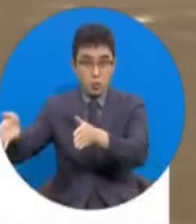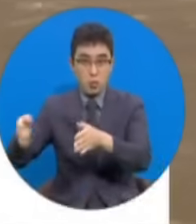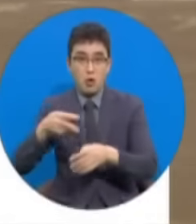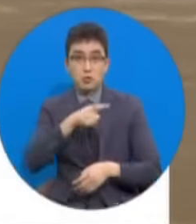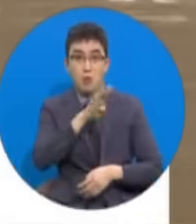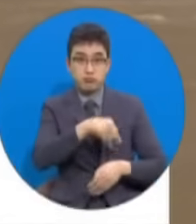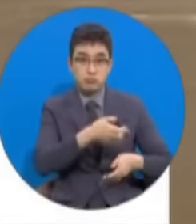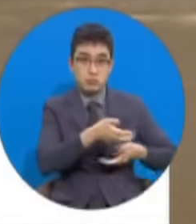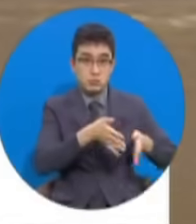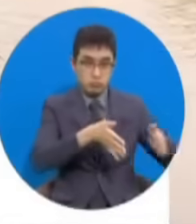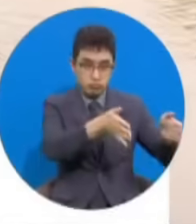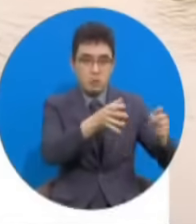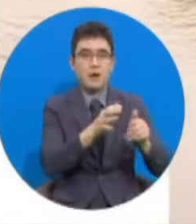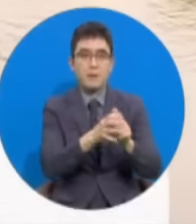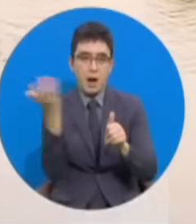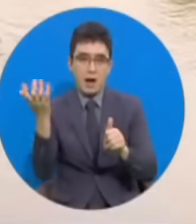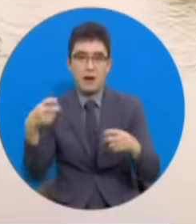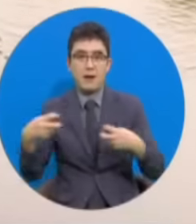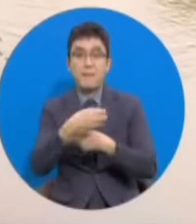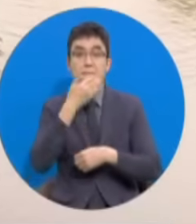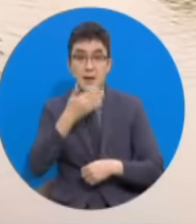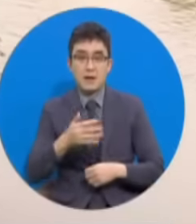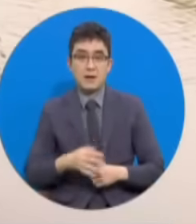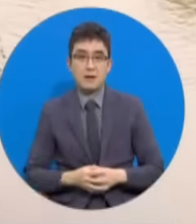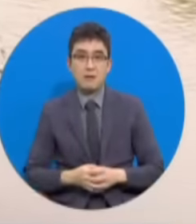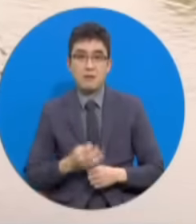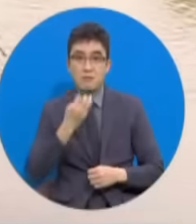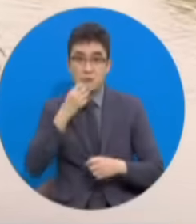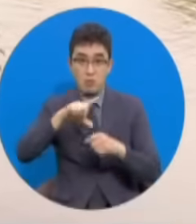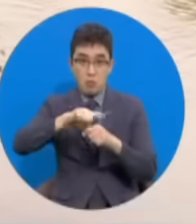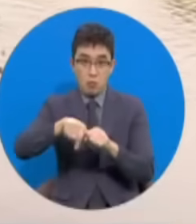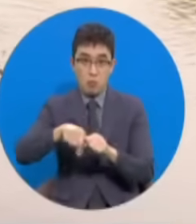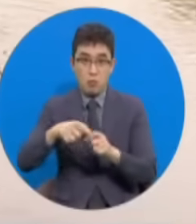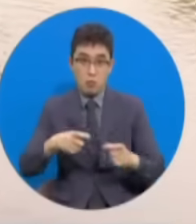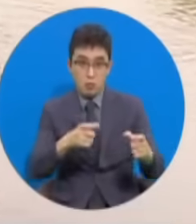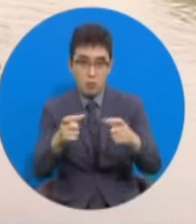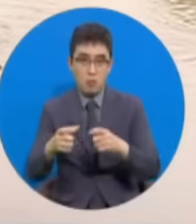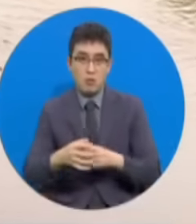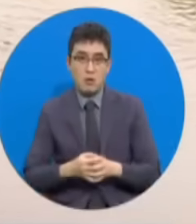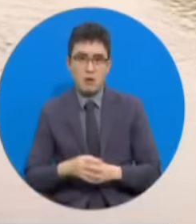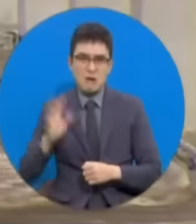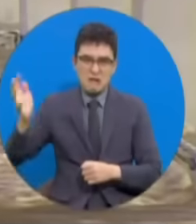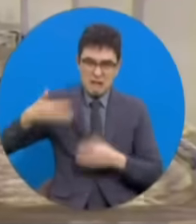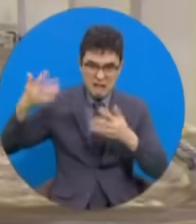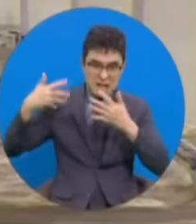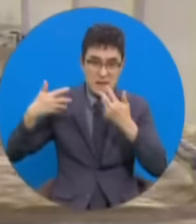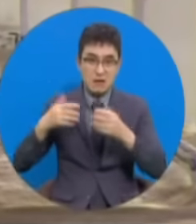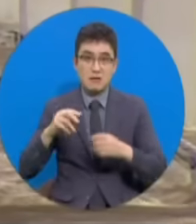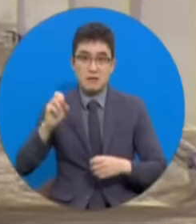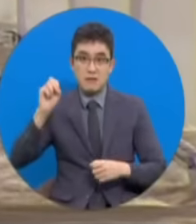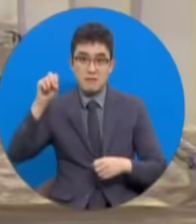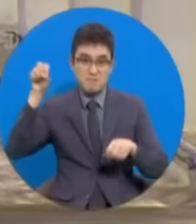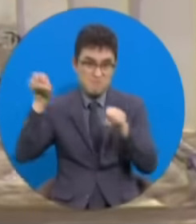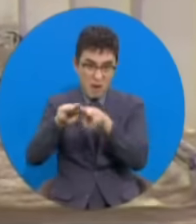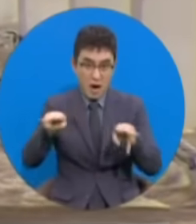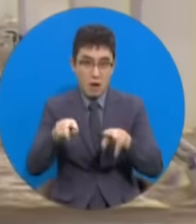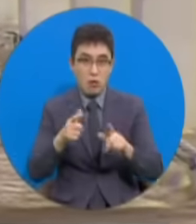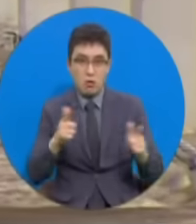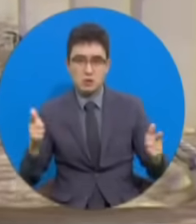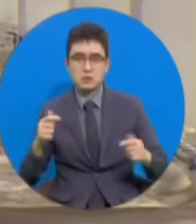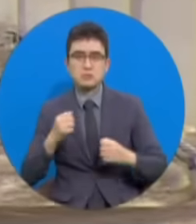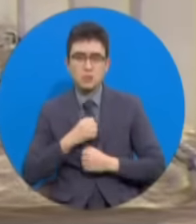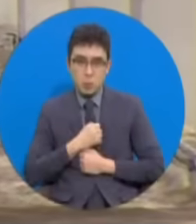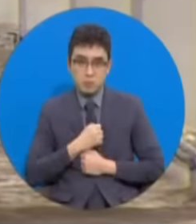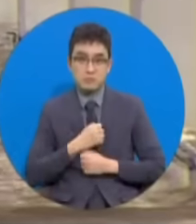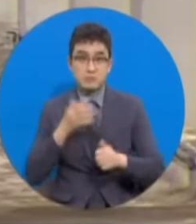통제는 해제됐습니다. 오늘도 수도권을 중심으로 돌풍, 천둥, 번개를 동반한 강한 비가 예보돼 있는 만큼